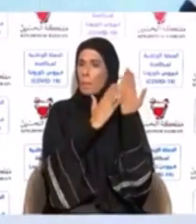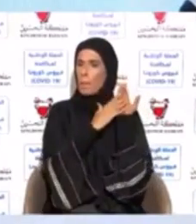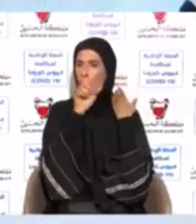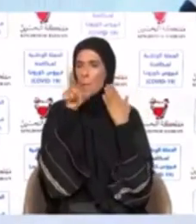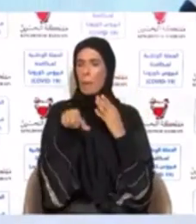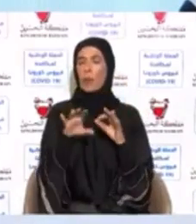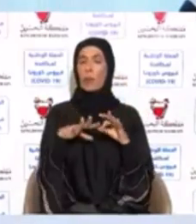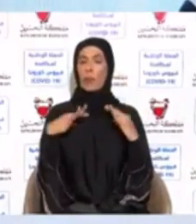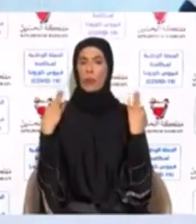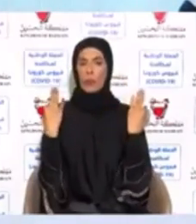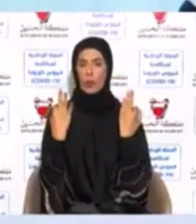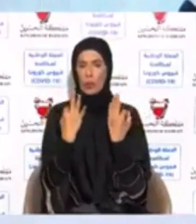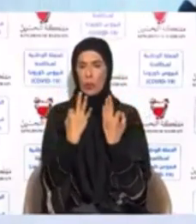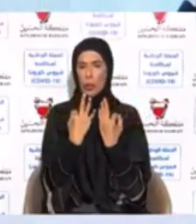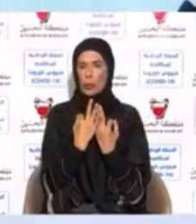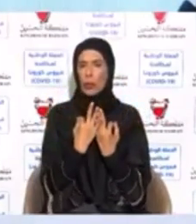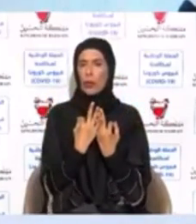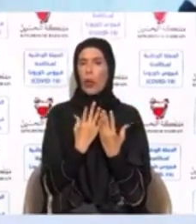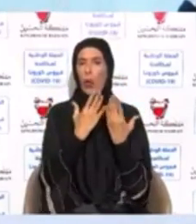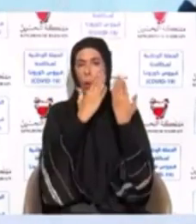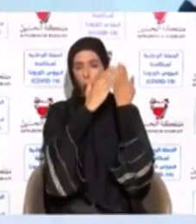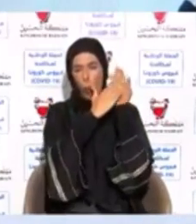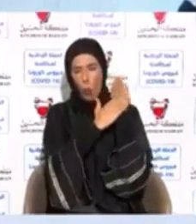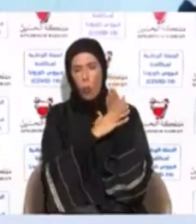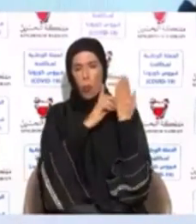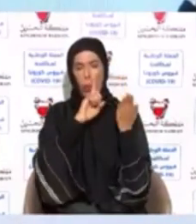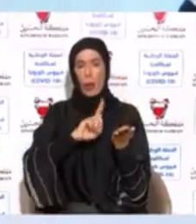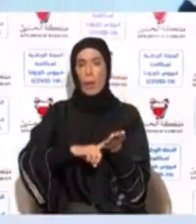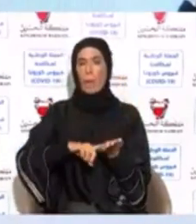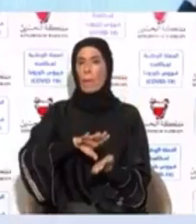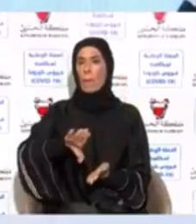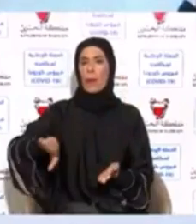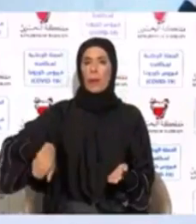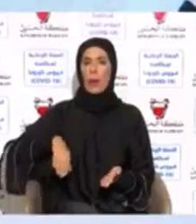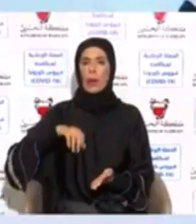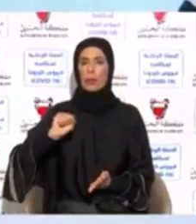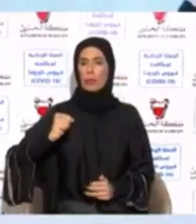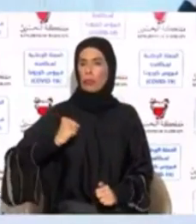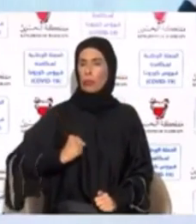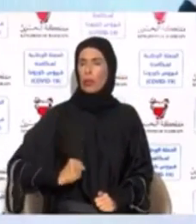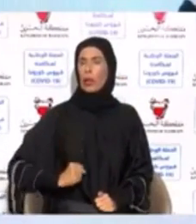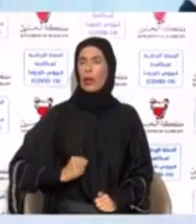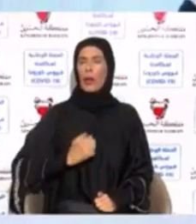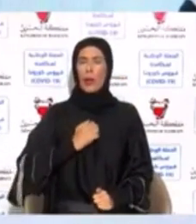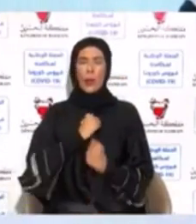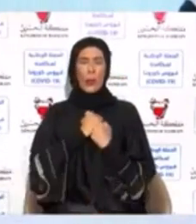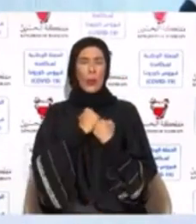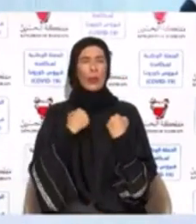الفردية والمجتمعية، مسؤولنا ومسؤوليتنا وواجبنا الوطني اتجاه مملكة البحرين الحبيبة، كل منا في